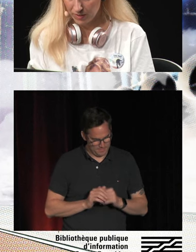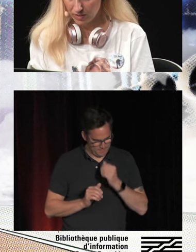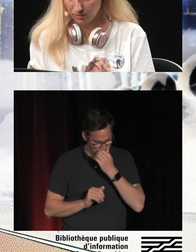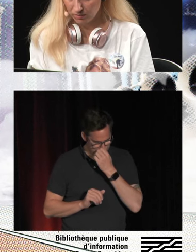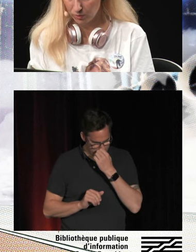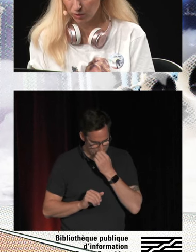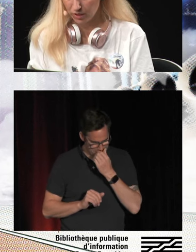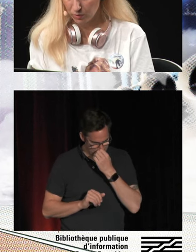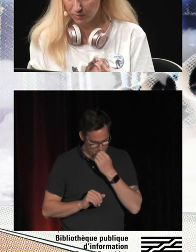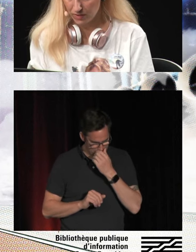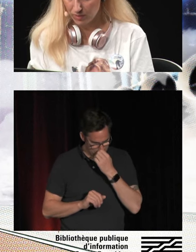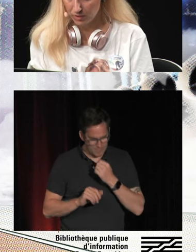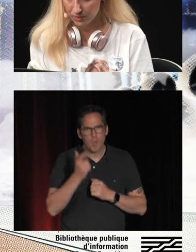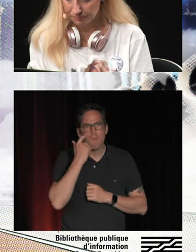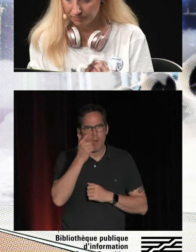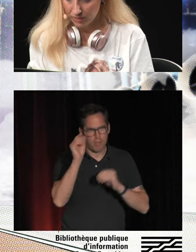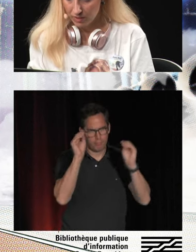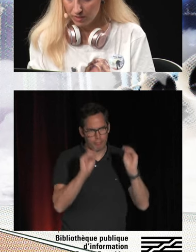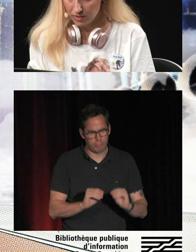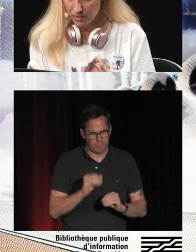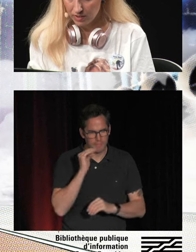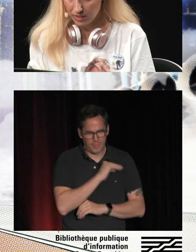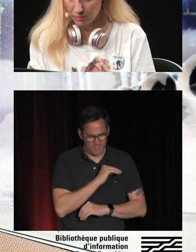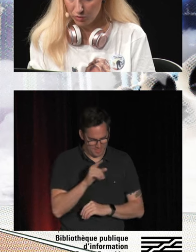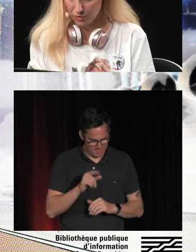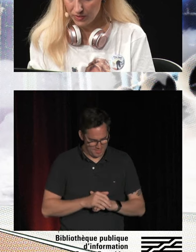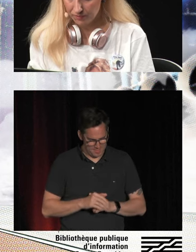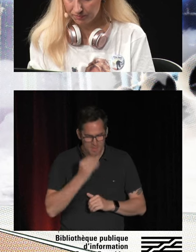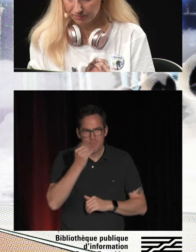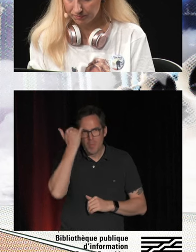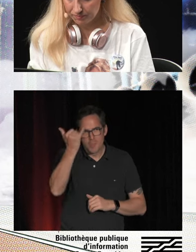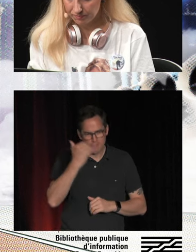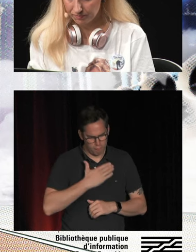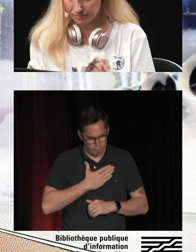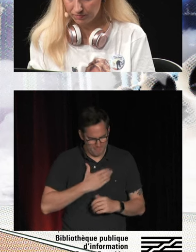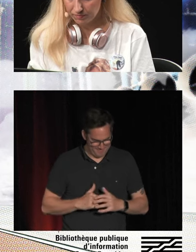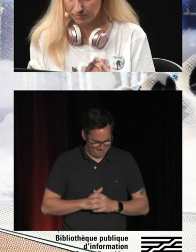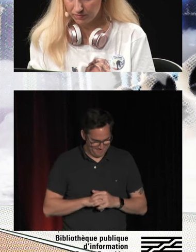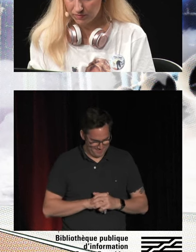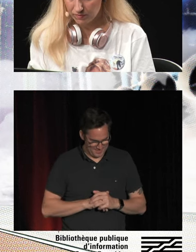Ouais, on va faire ça. Oui, regardez, on va faire ça, c'est bien ça. C'était carrément une bonne idée.